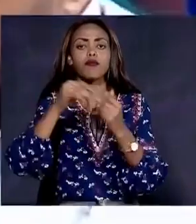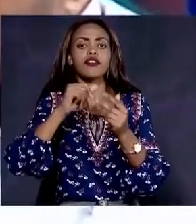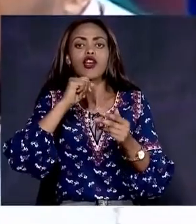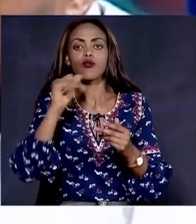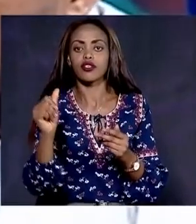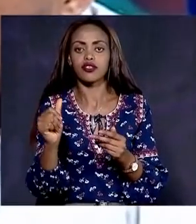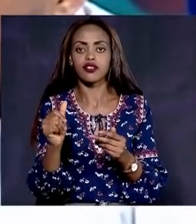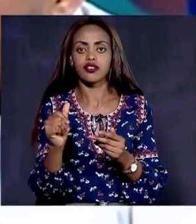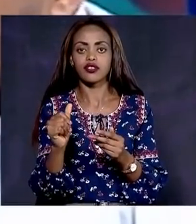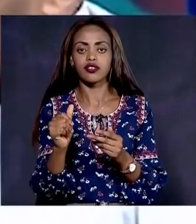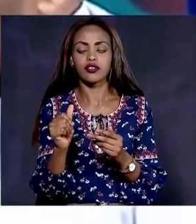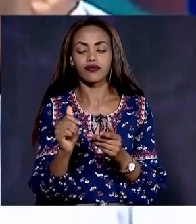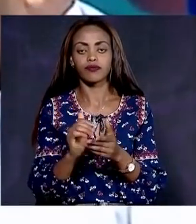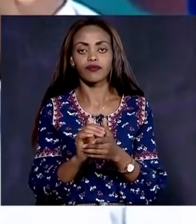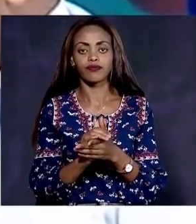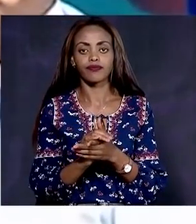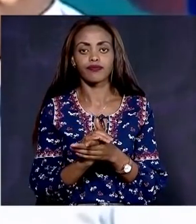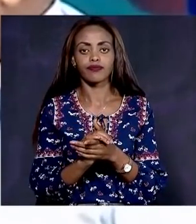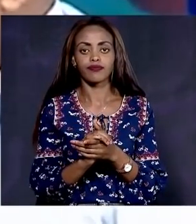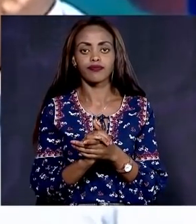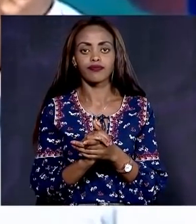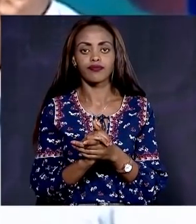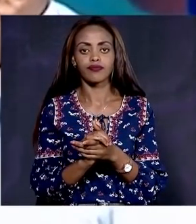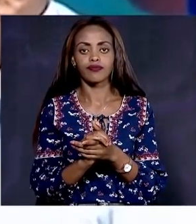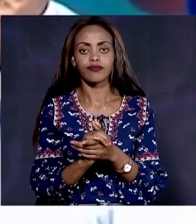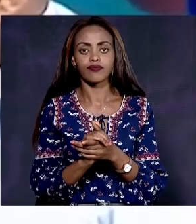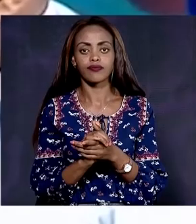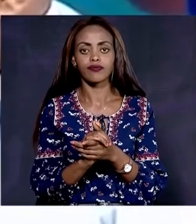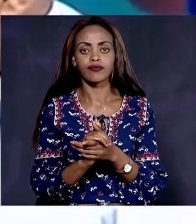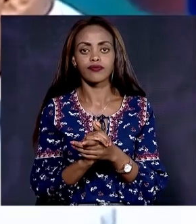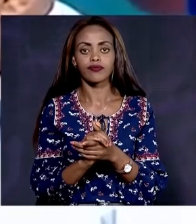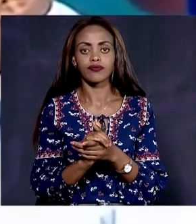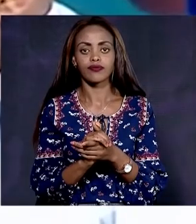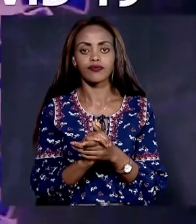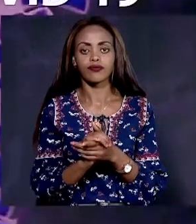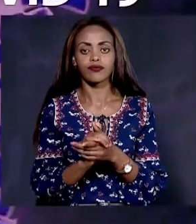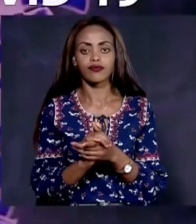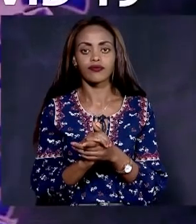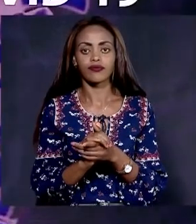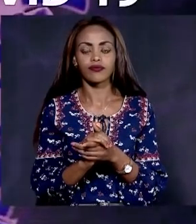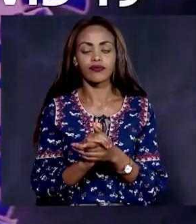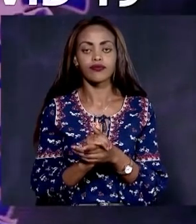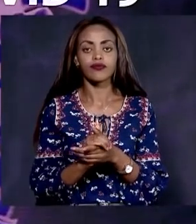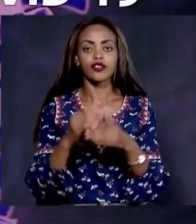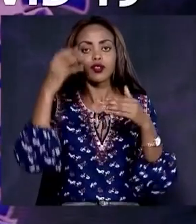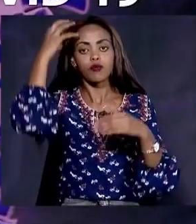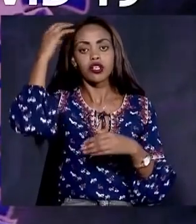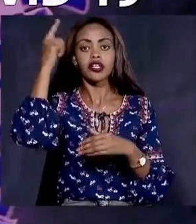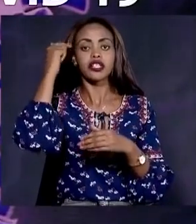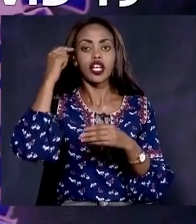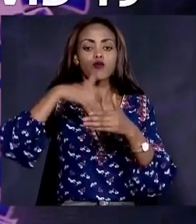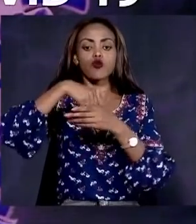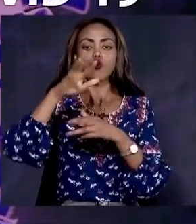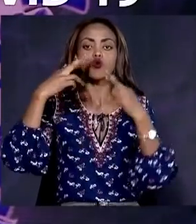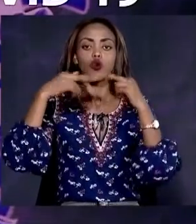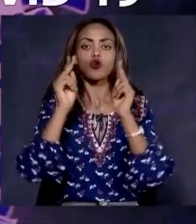ኣይኮነን። ምርጫ ገለልተኛና ነፃ መሆኑ የሚያረጋግጡ ህዝቡ ነው እንጂ የአውሮፓ ህብረት ወይም መንግስቲ ትግራይ ብዘውፅ